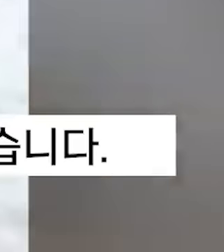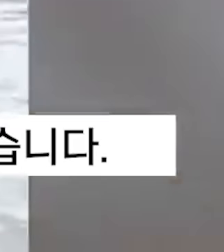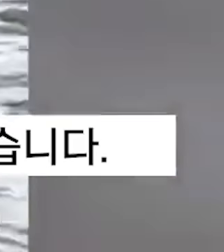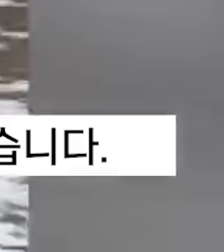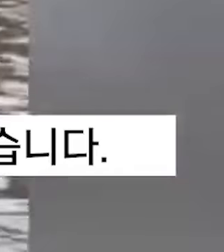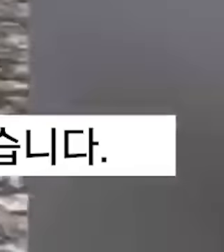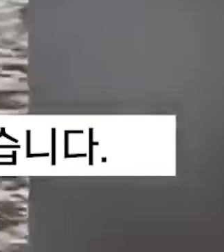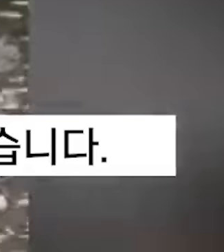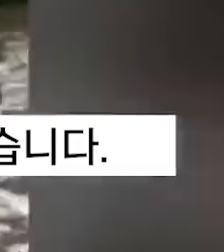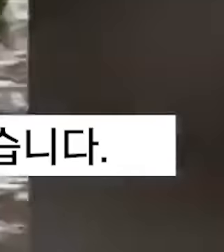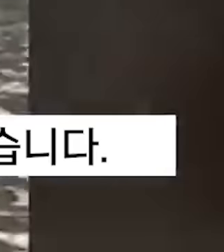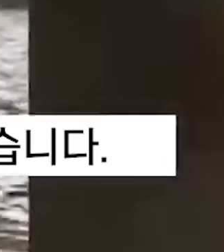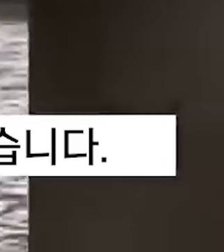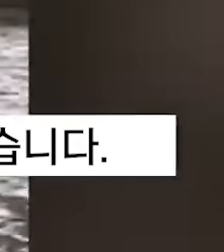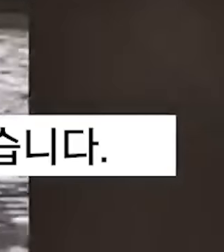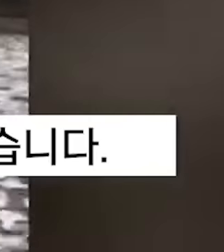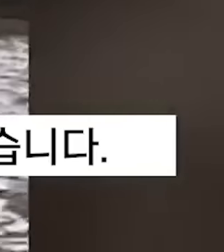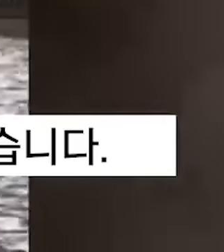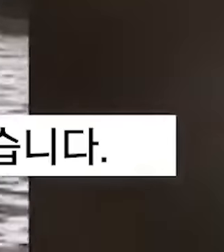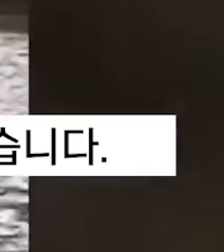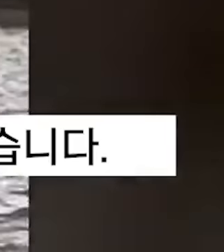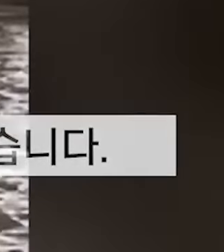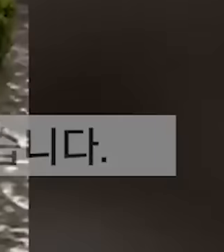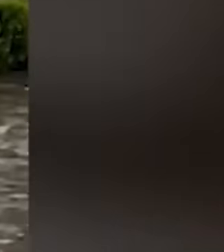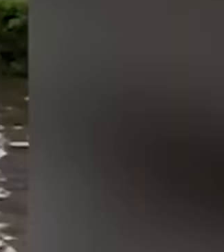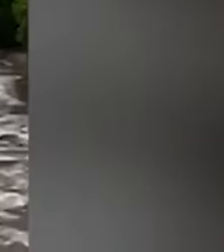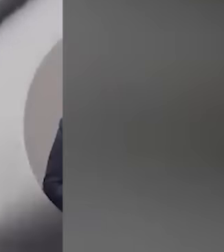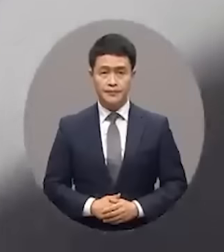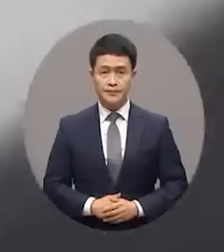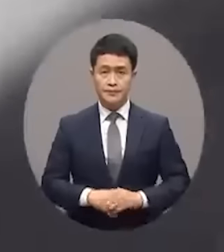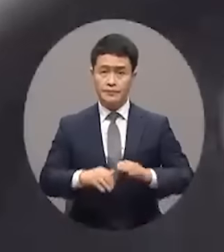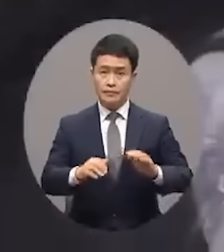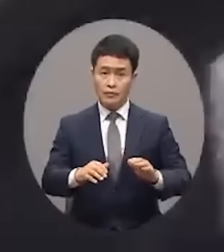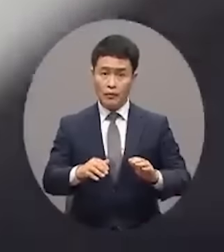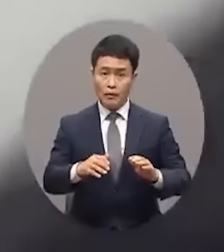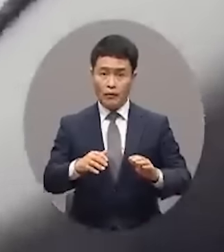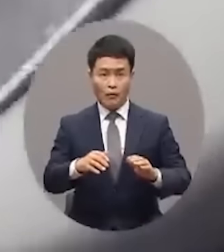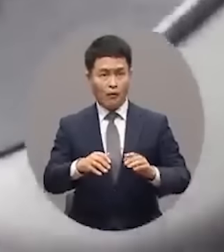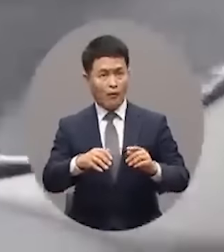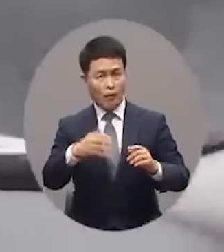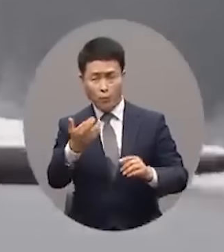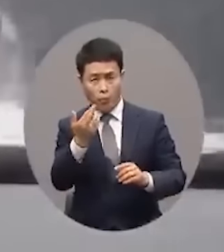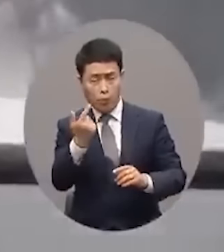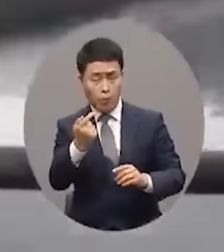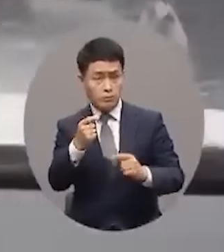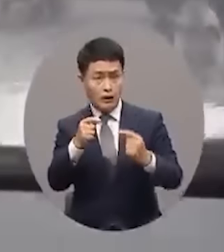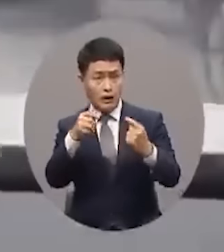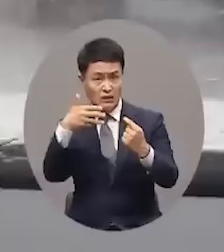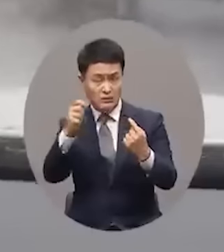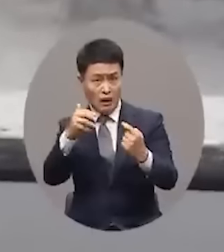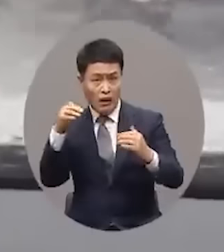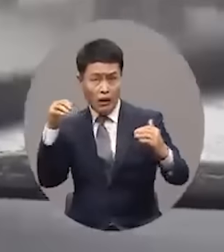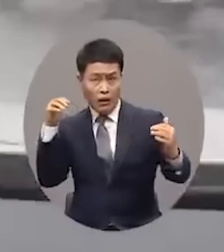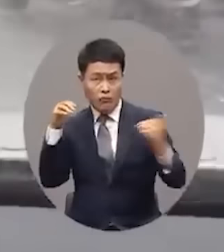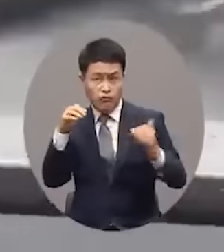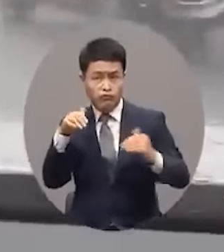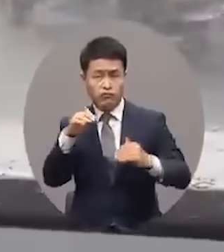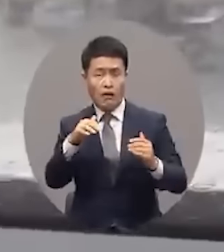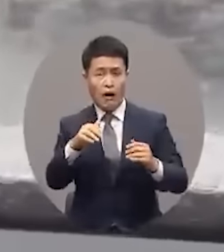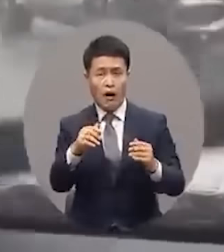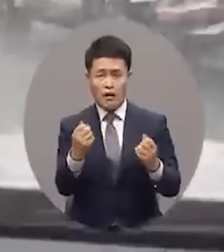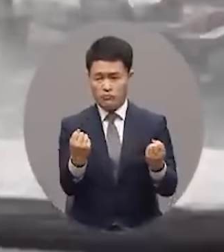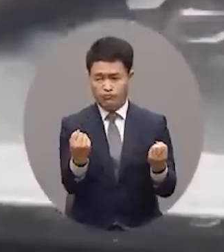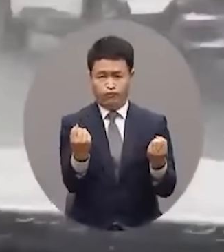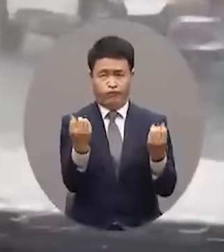밤까지 강수가 계속될 전망이라며 주의를 당부했습니다. 비어있던 1차로로 차량들이 달려나가자 순간 양옆으로